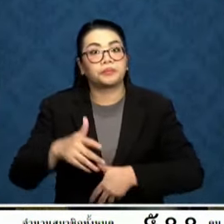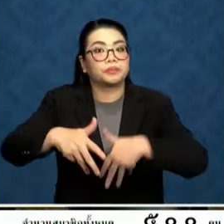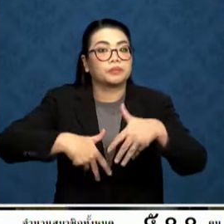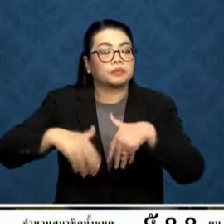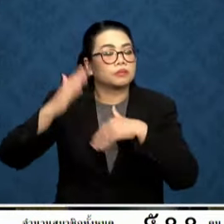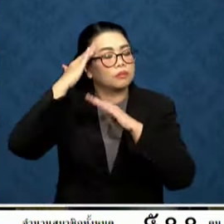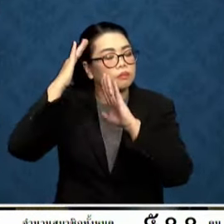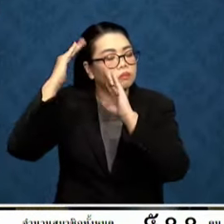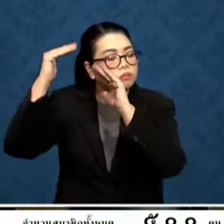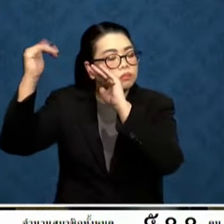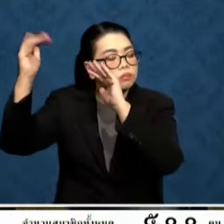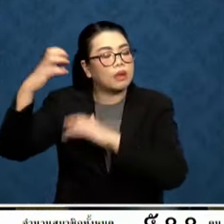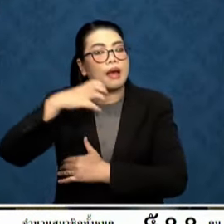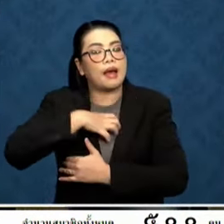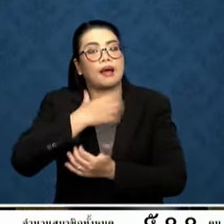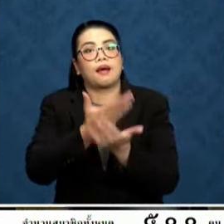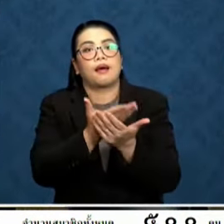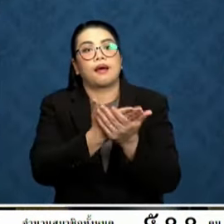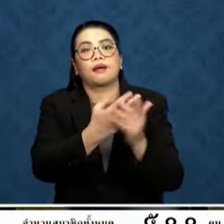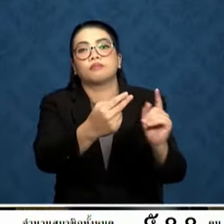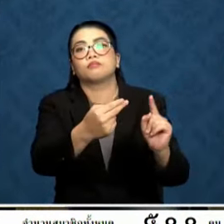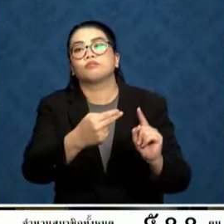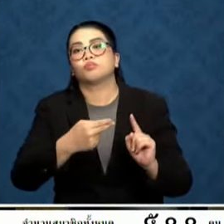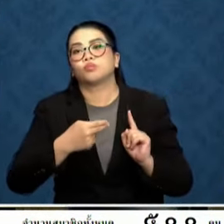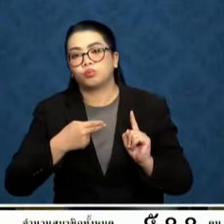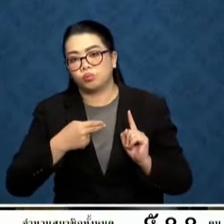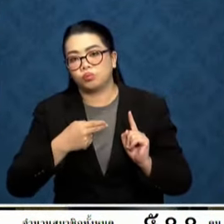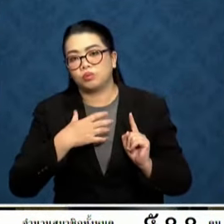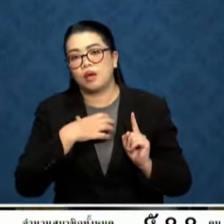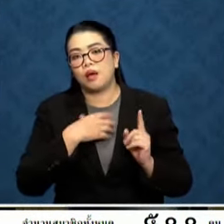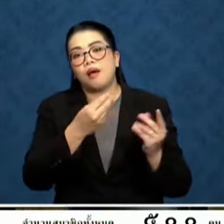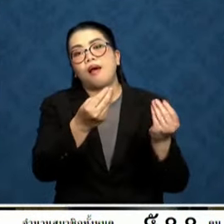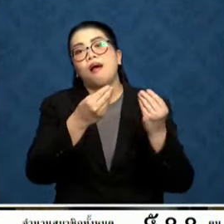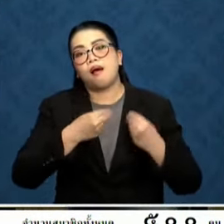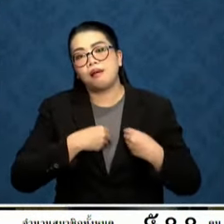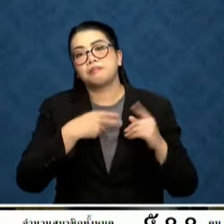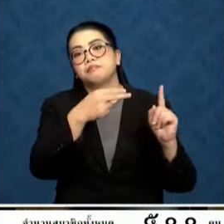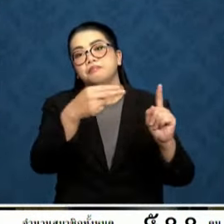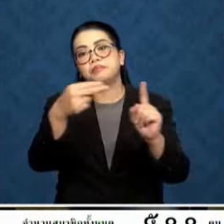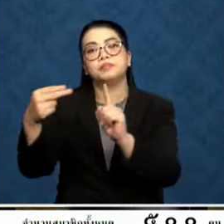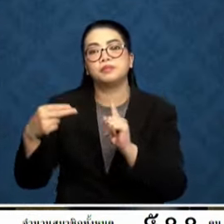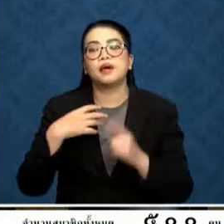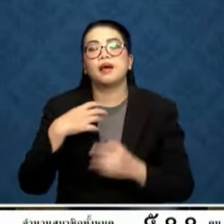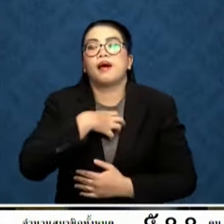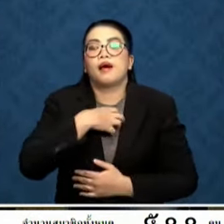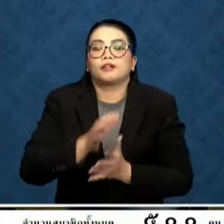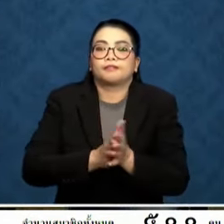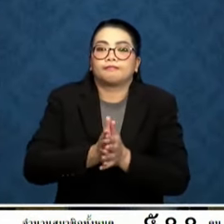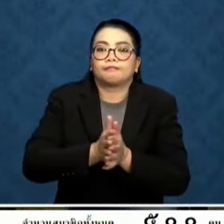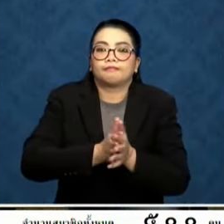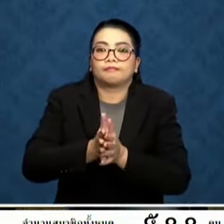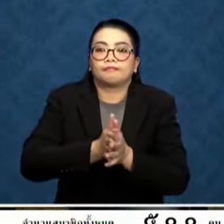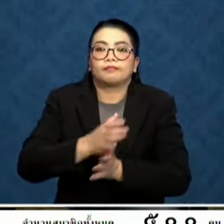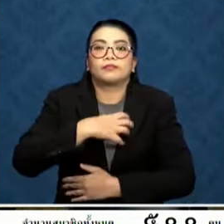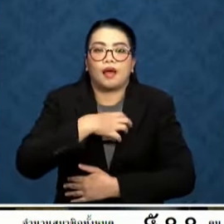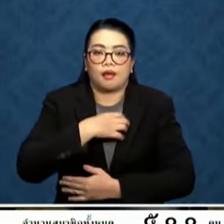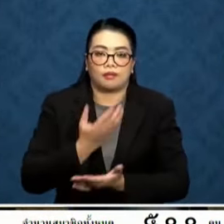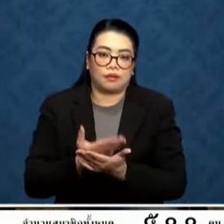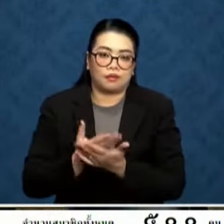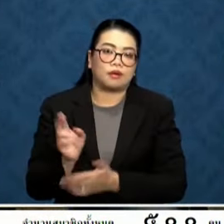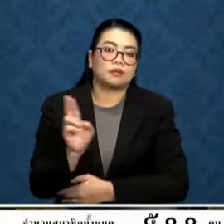หวังที่จะได้รับเงินหมื่นมาประทังชีวิตมามาจับจ่ายไซ้ใช้